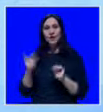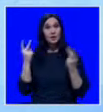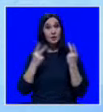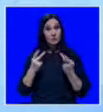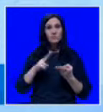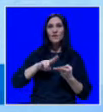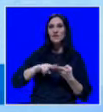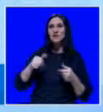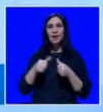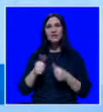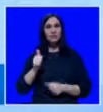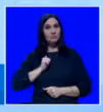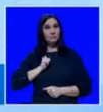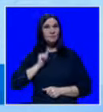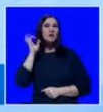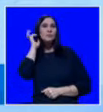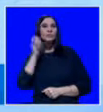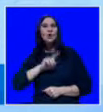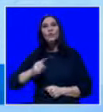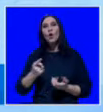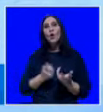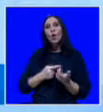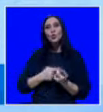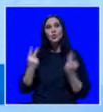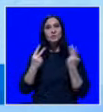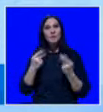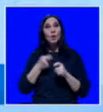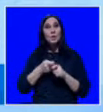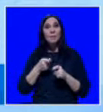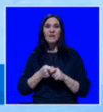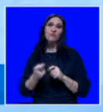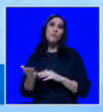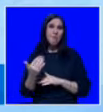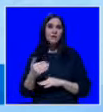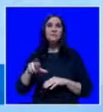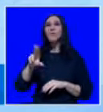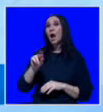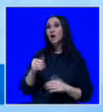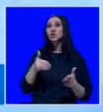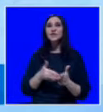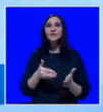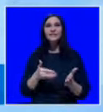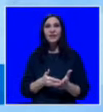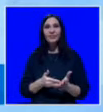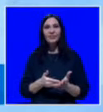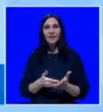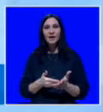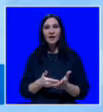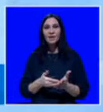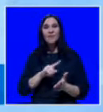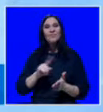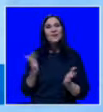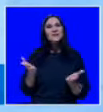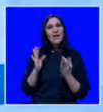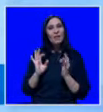Разбирам, че Весела Лечева е запазила името. Доколкото разбирам, го е направила и бързам да го кажа, за да не